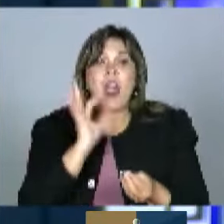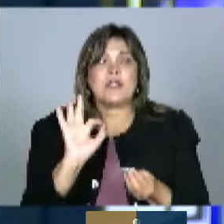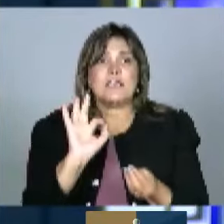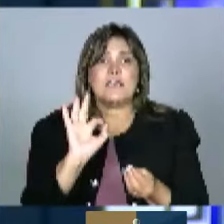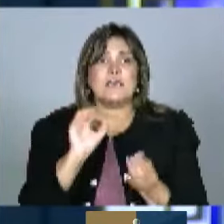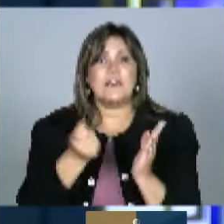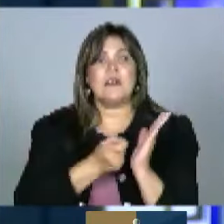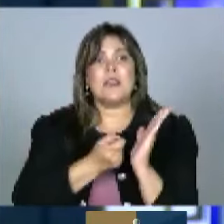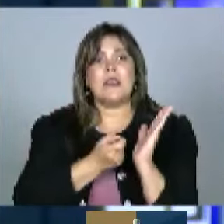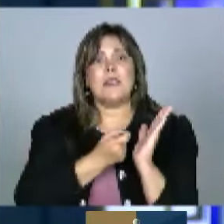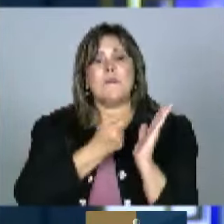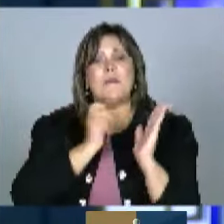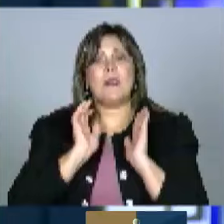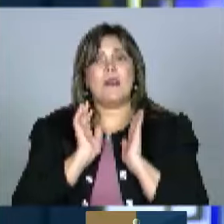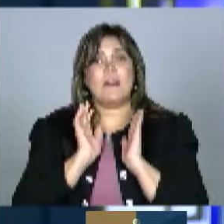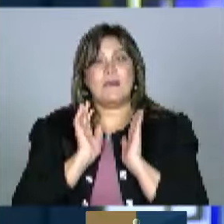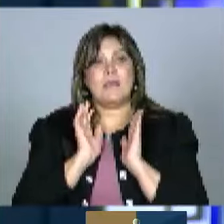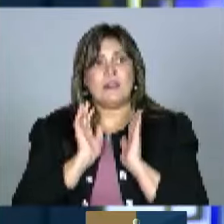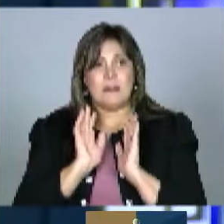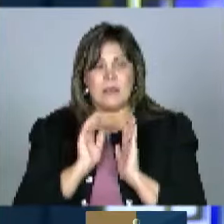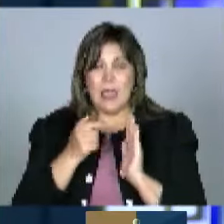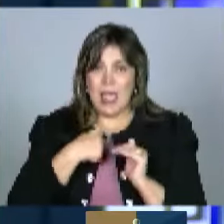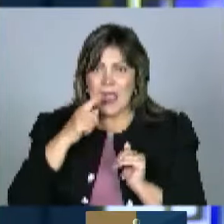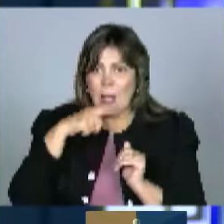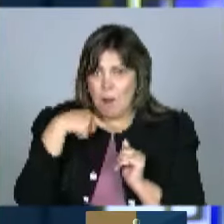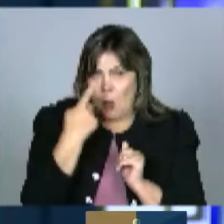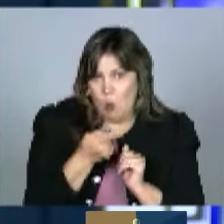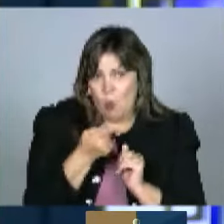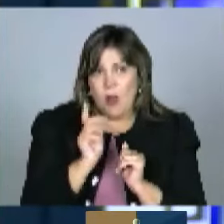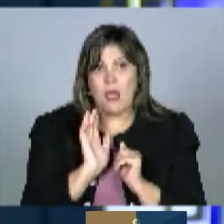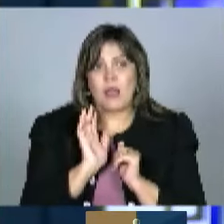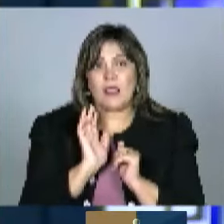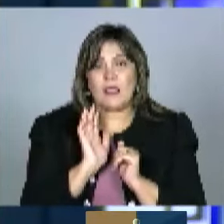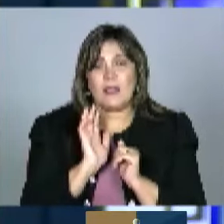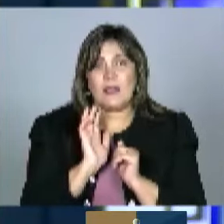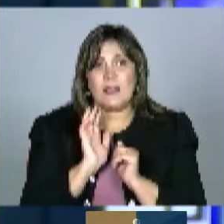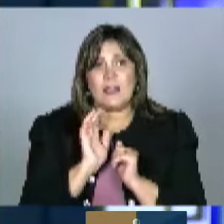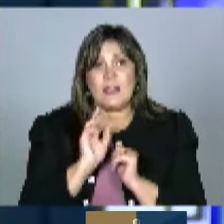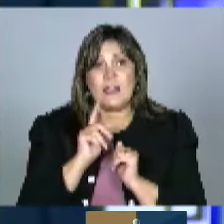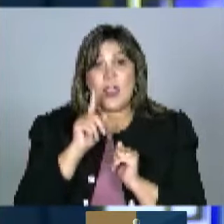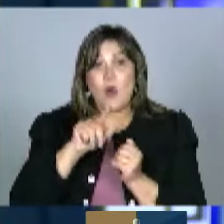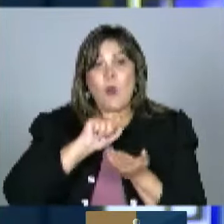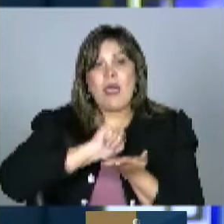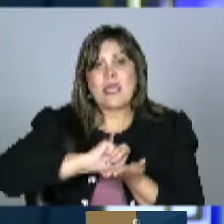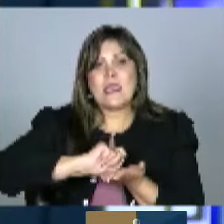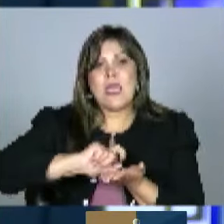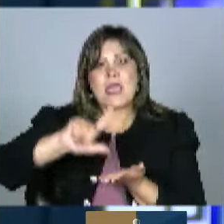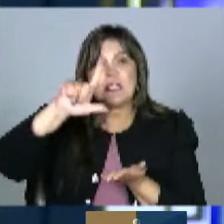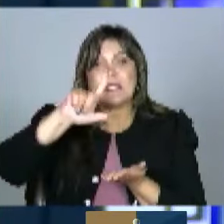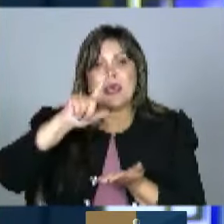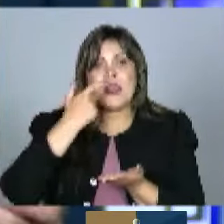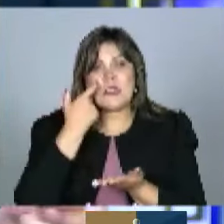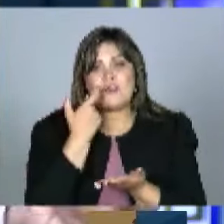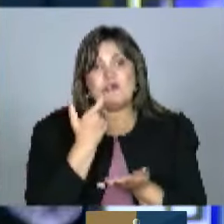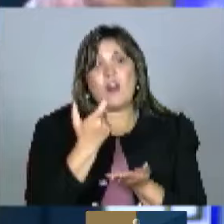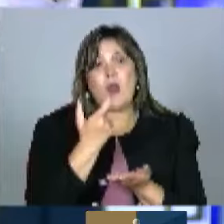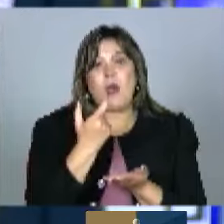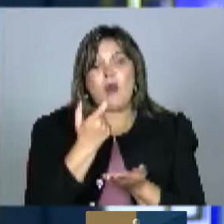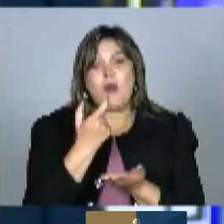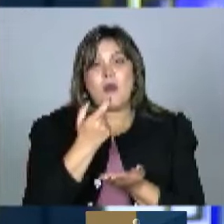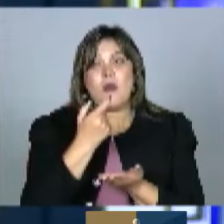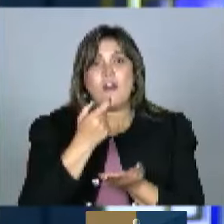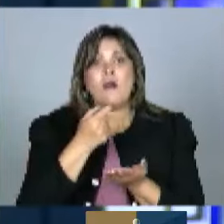وانا من رايي وده برايي انا ما بيتعاش بيه يرسل انذار رسمي على يد احضر